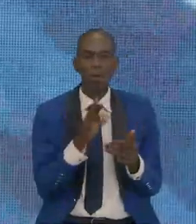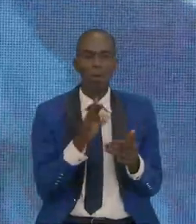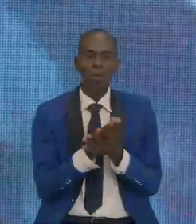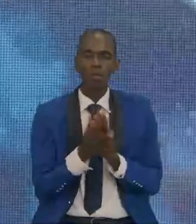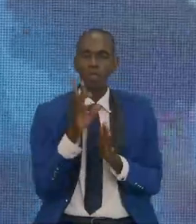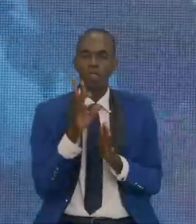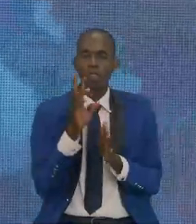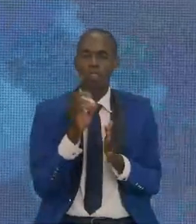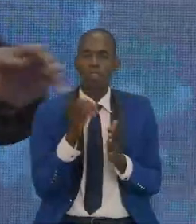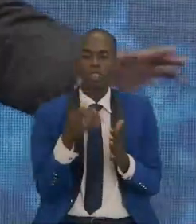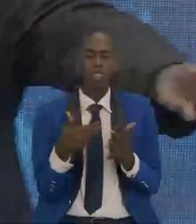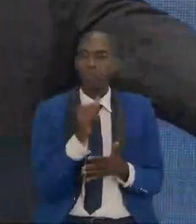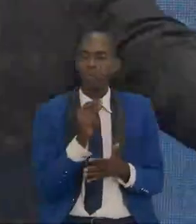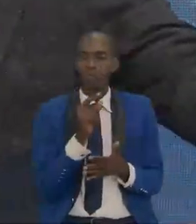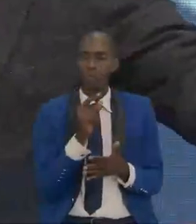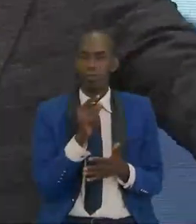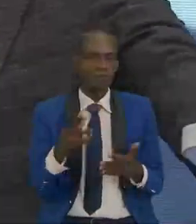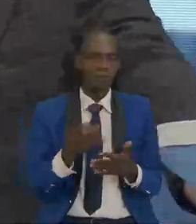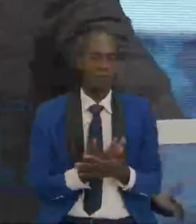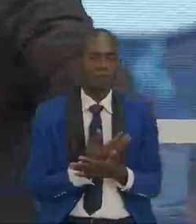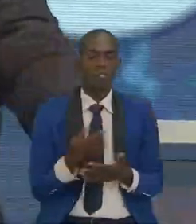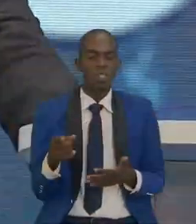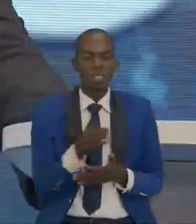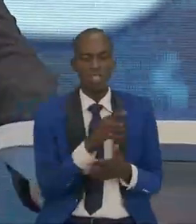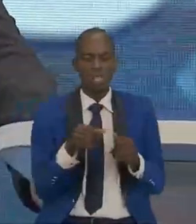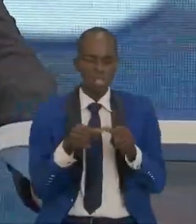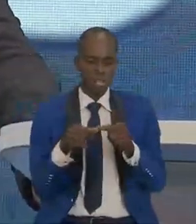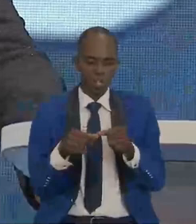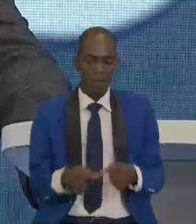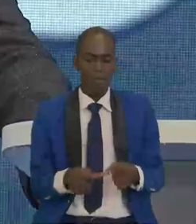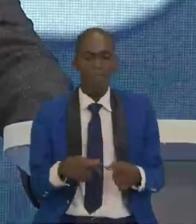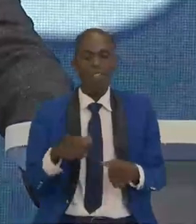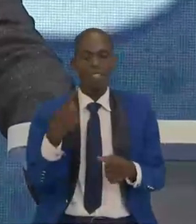se convertissent pas. Pendant que les autres se